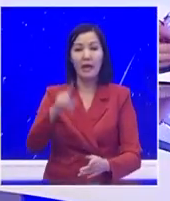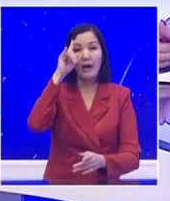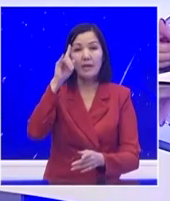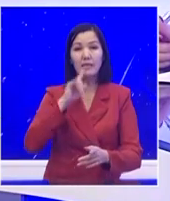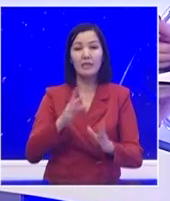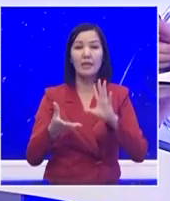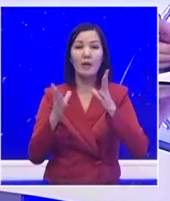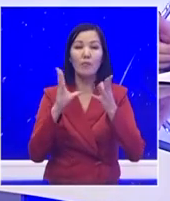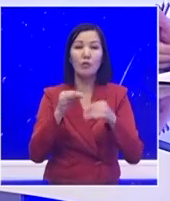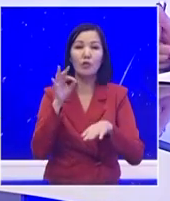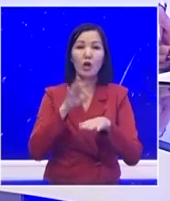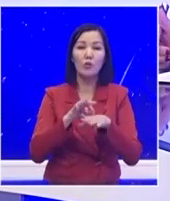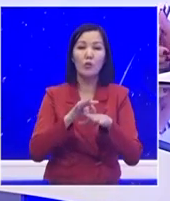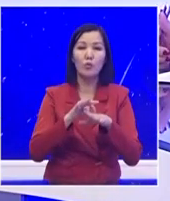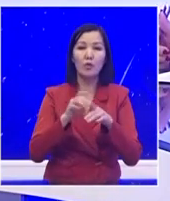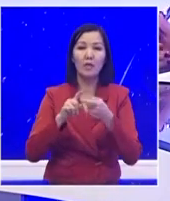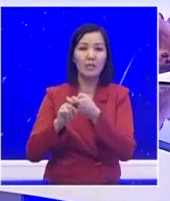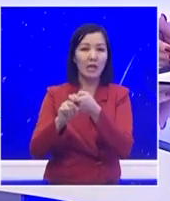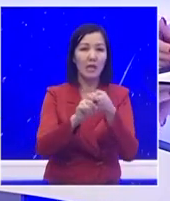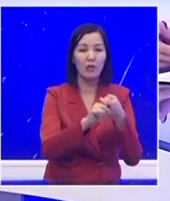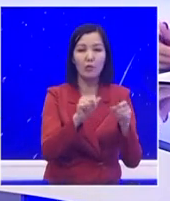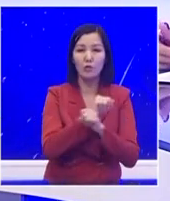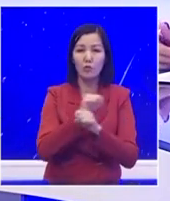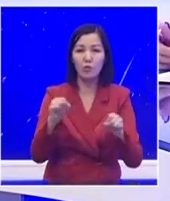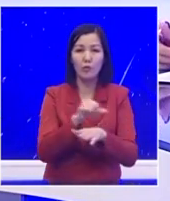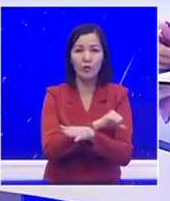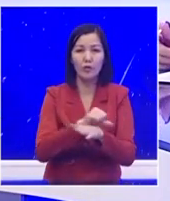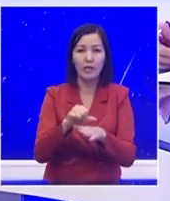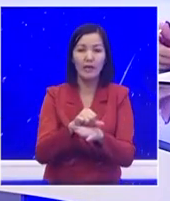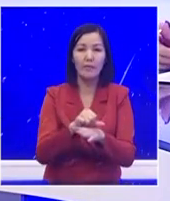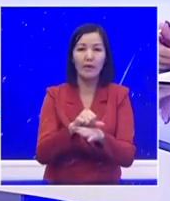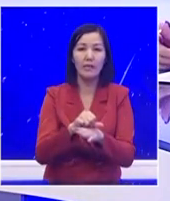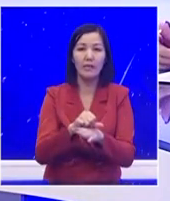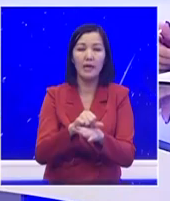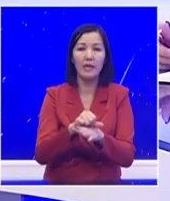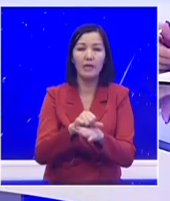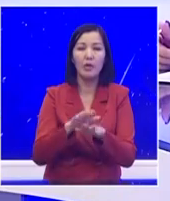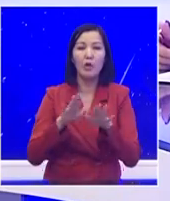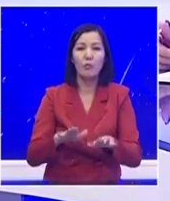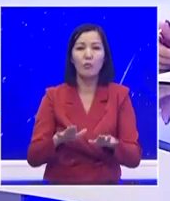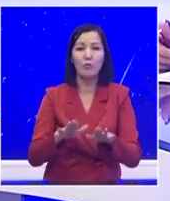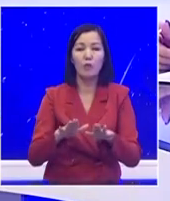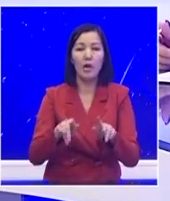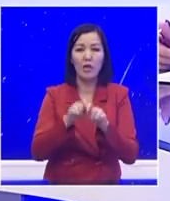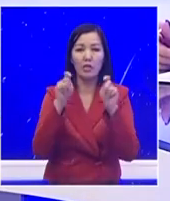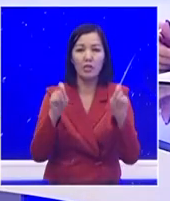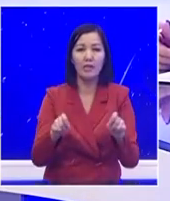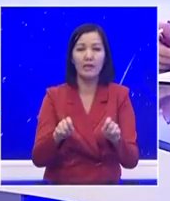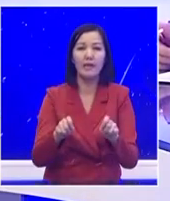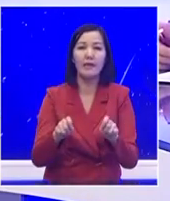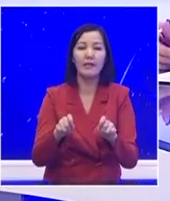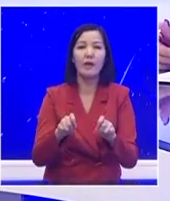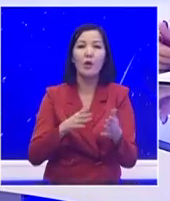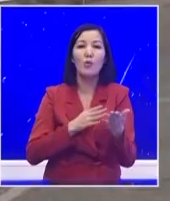ел аумағында індеттің таралуына жол бермеу мақсатында шекара бекеттерінде санитарлық карантиндік пункттер құрылады. Арнайы аймақтардағы